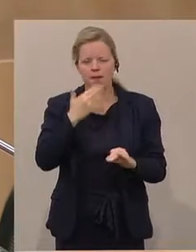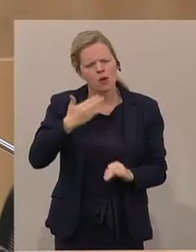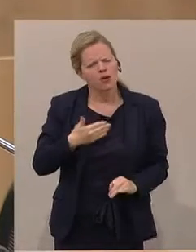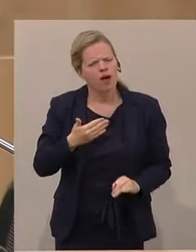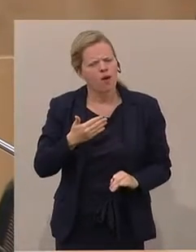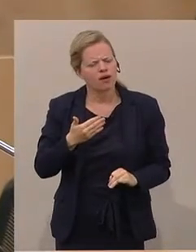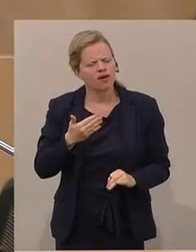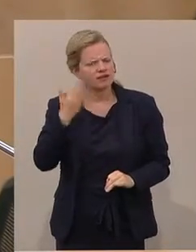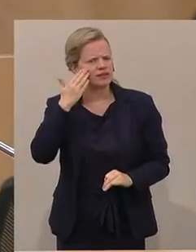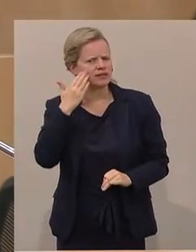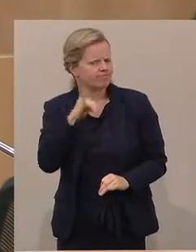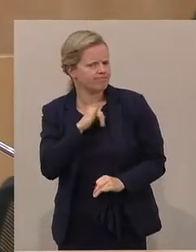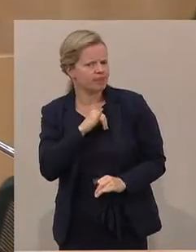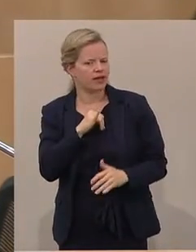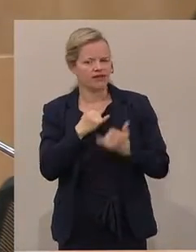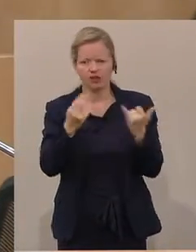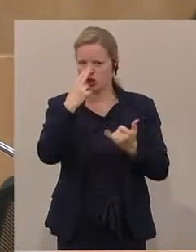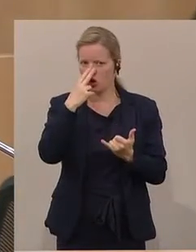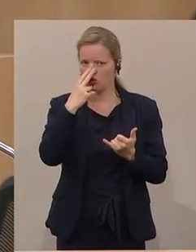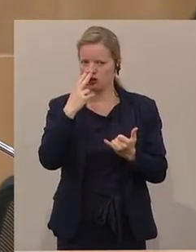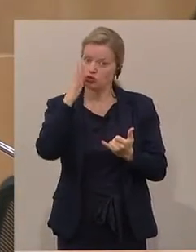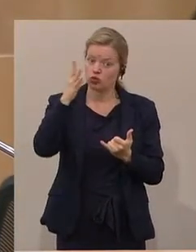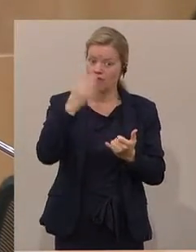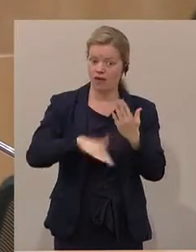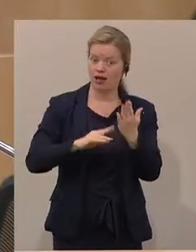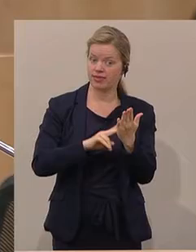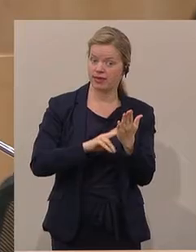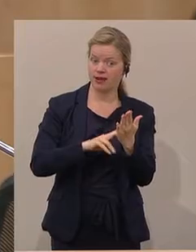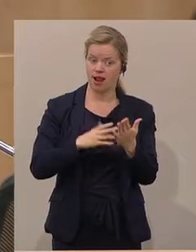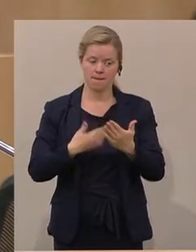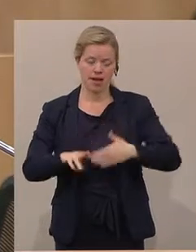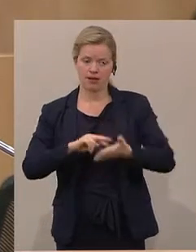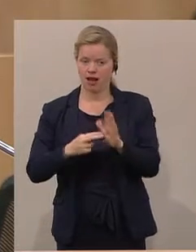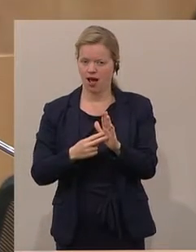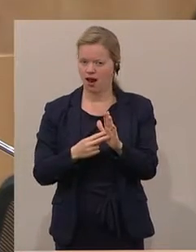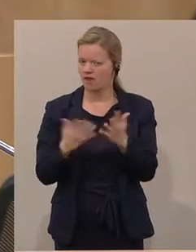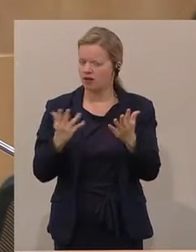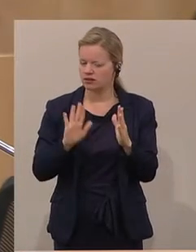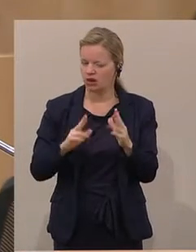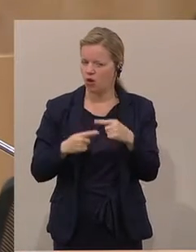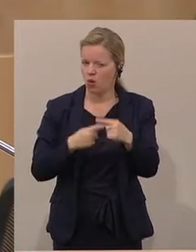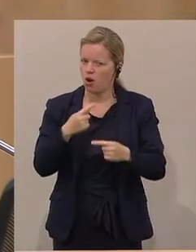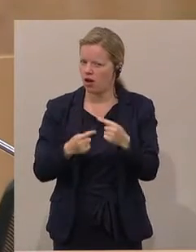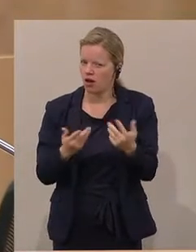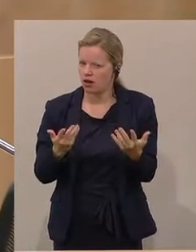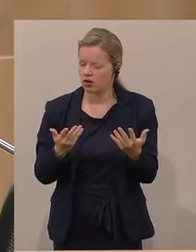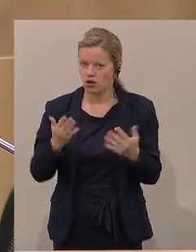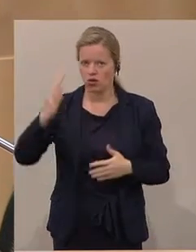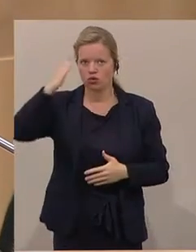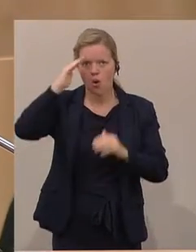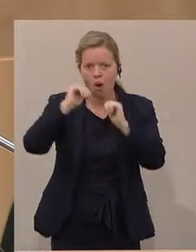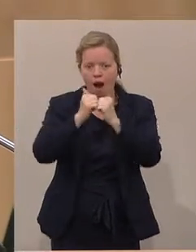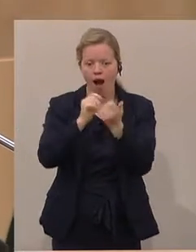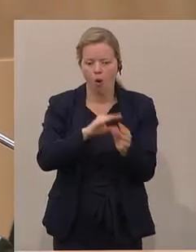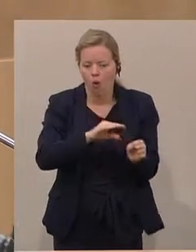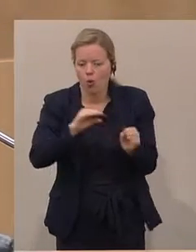interessieren, welche Rolle kann die Digitalisierung und Technisierung bei diesem Know-how-Transfer spielen? Gibt es da